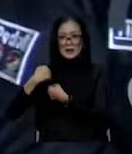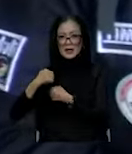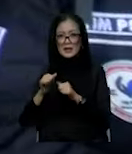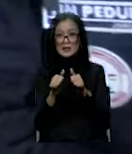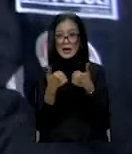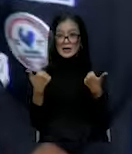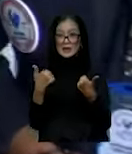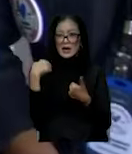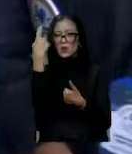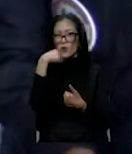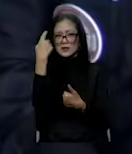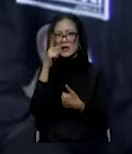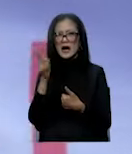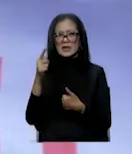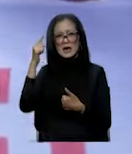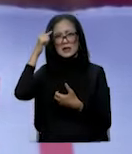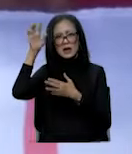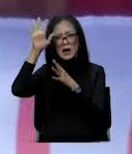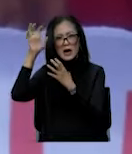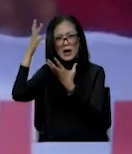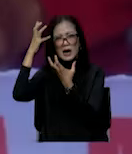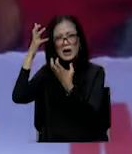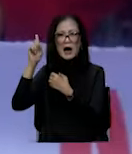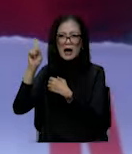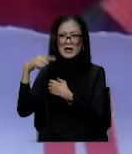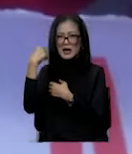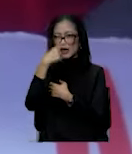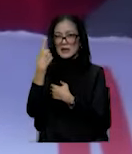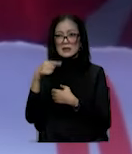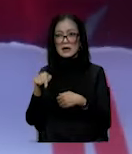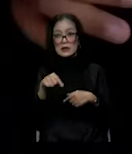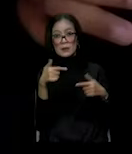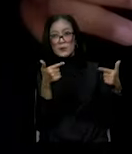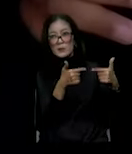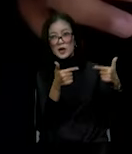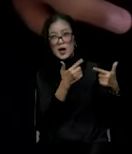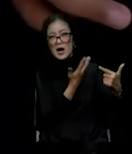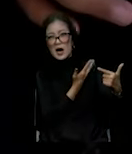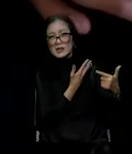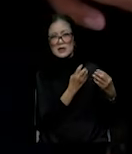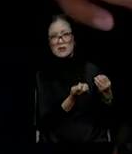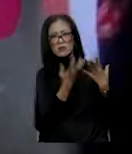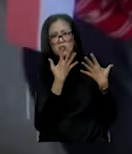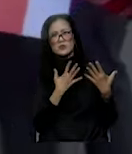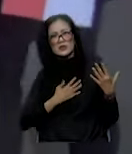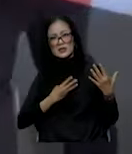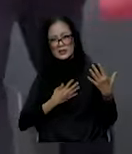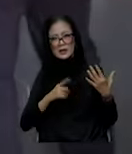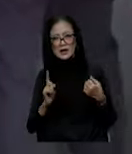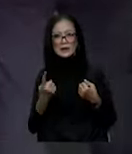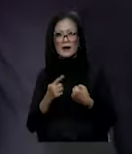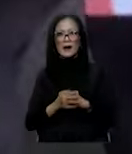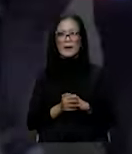mungil ini masih tersimpan trauma serta kenangan menyakitkan saat perang merenggut masa kecil mereka. Tiga